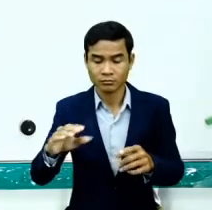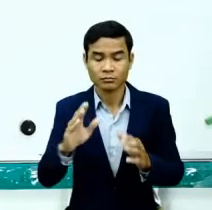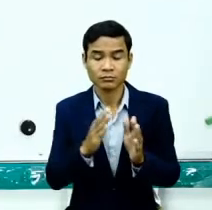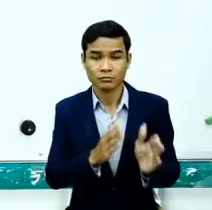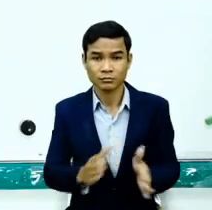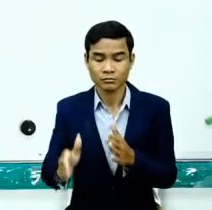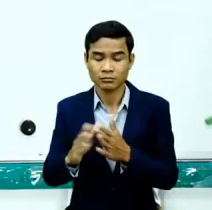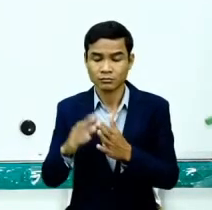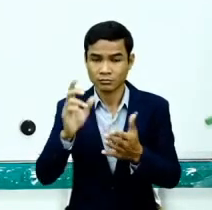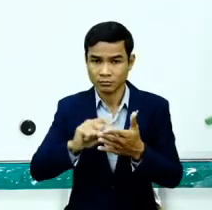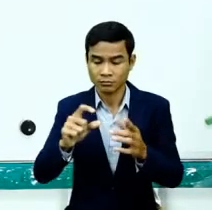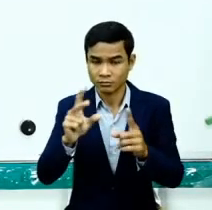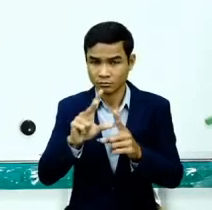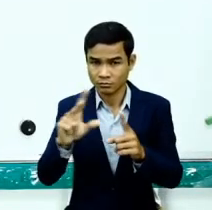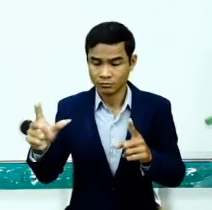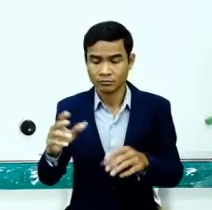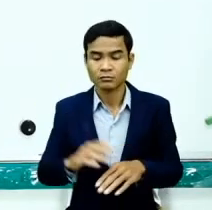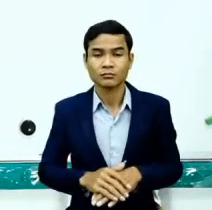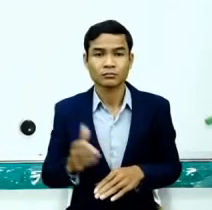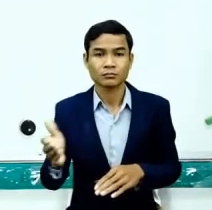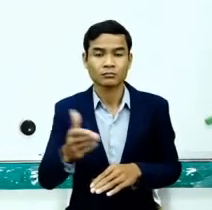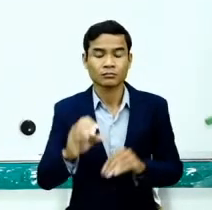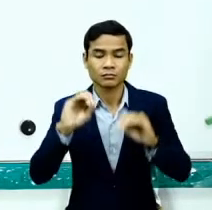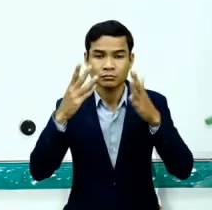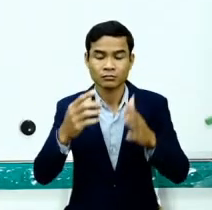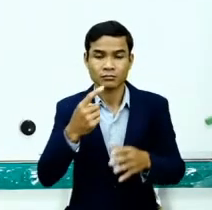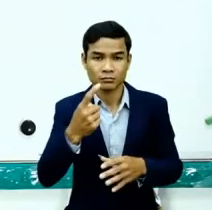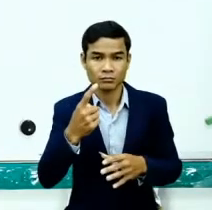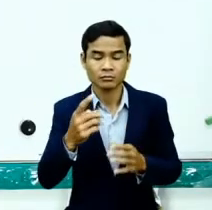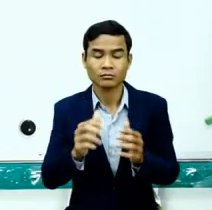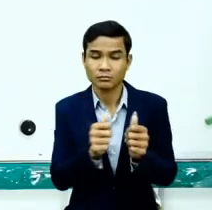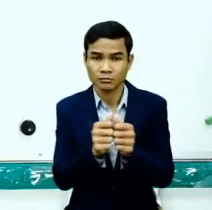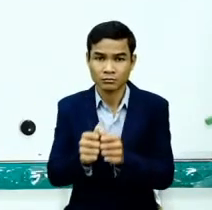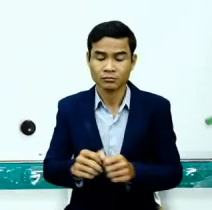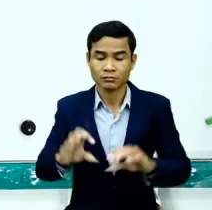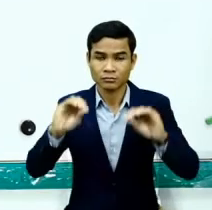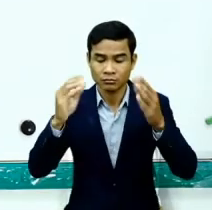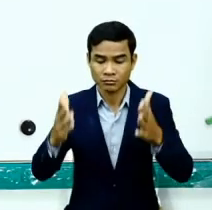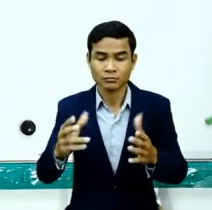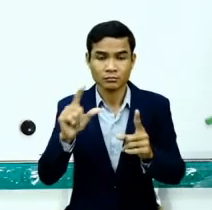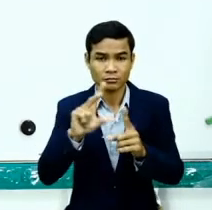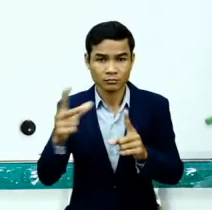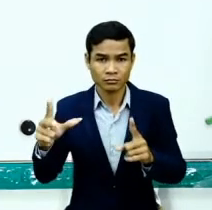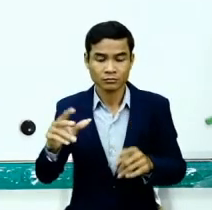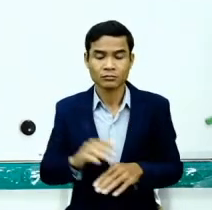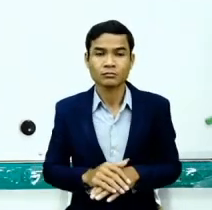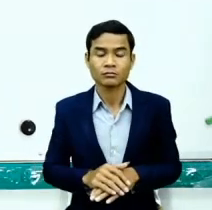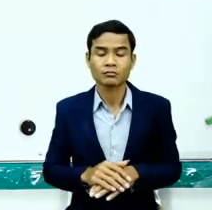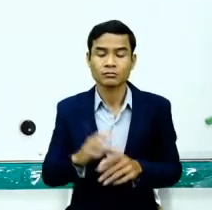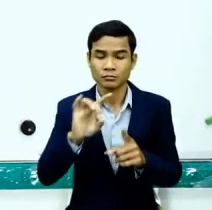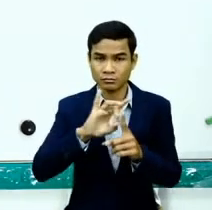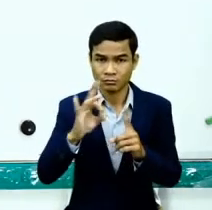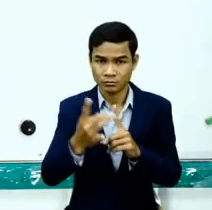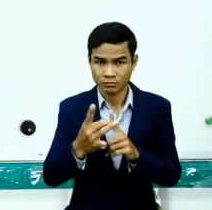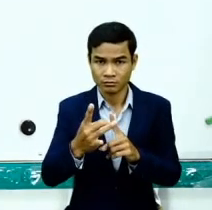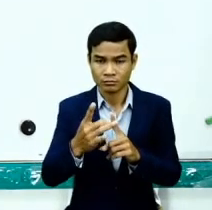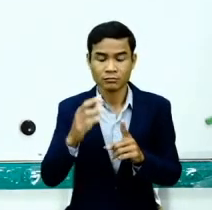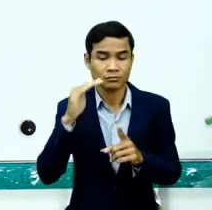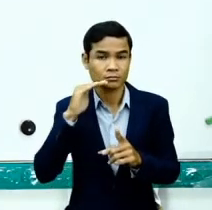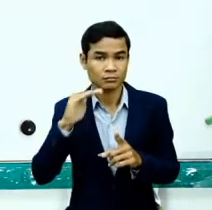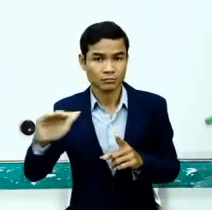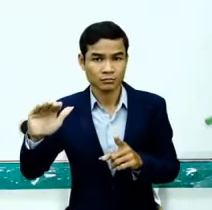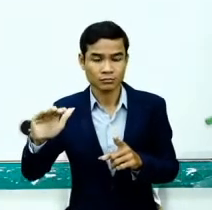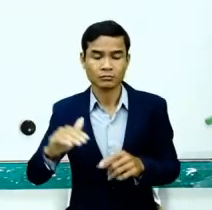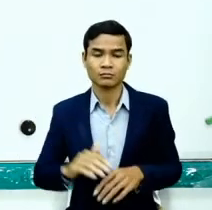sẽ say clear đá nè kêu nâng hai con sẽ say cho môi nâng clear thả rực bia sốc hiệp